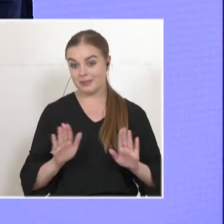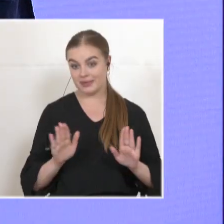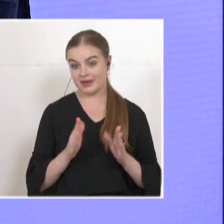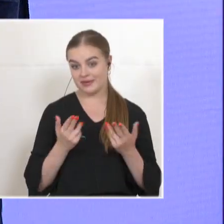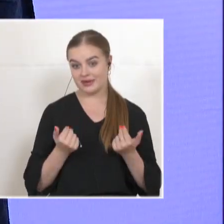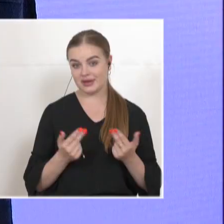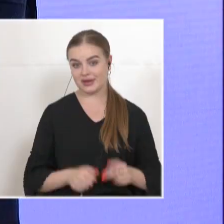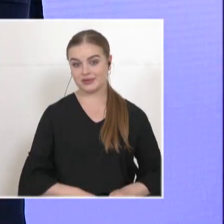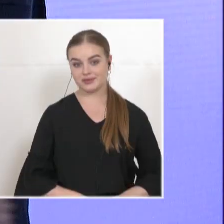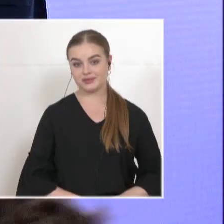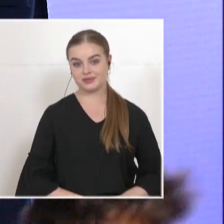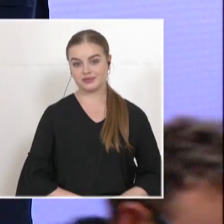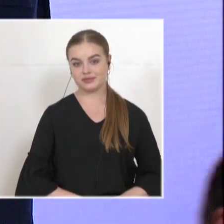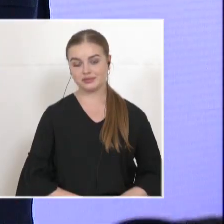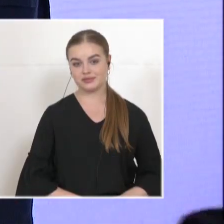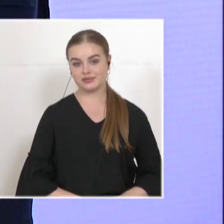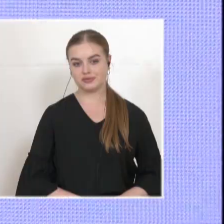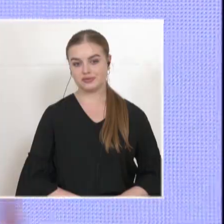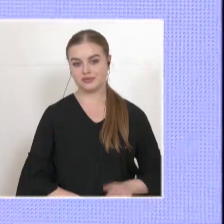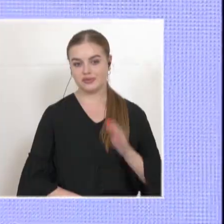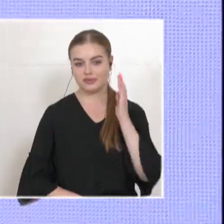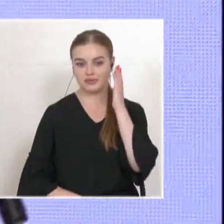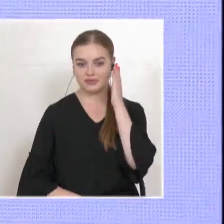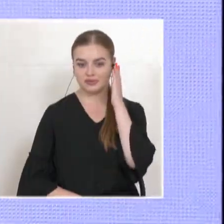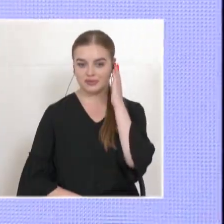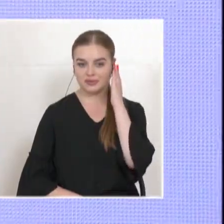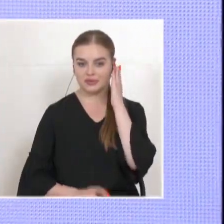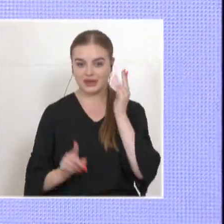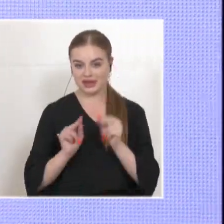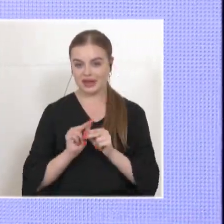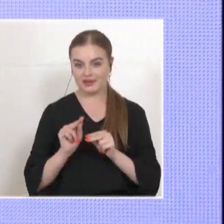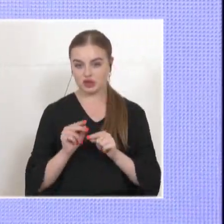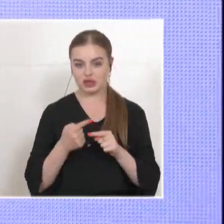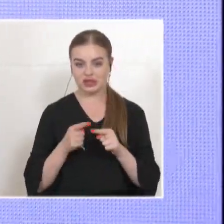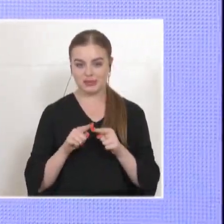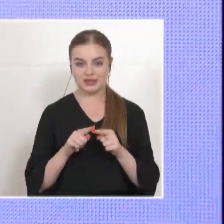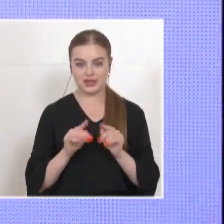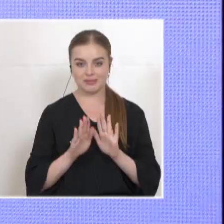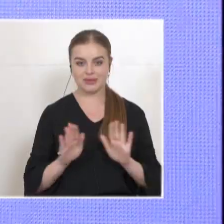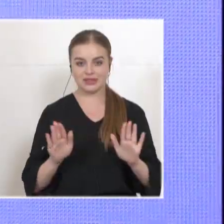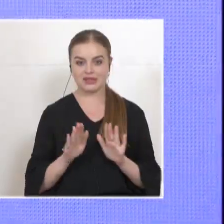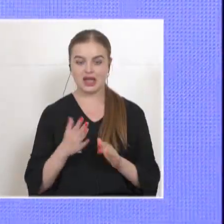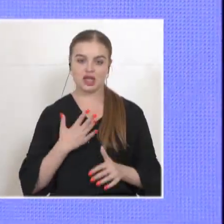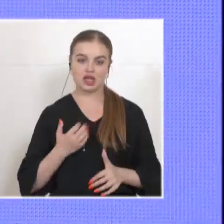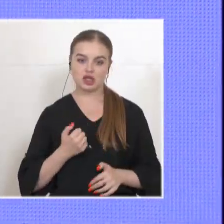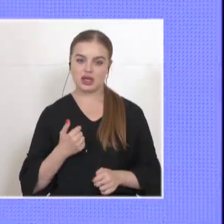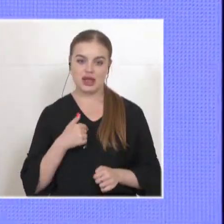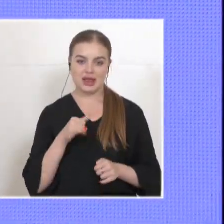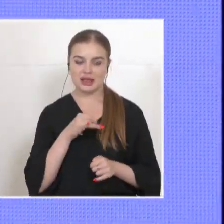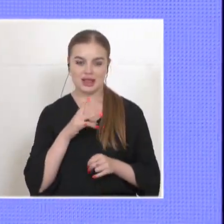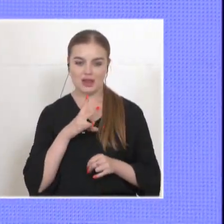звичайно. Вони навчили тебе цій пісні? На жаль, я не була в цій